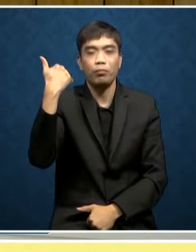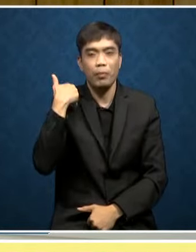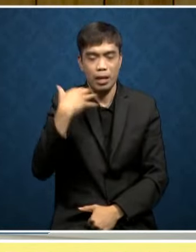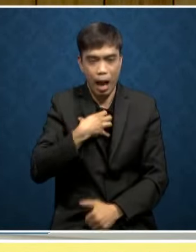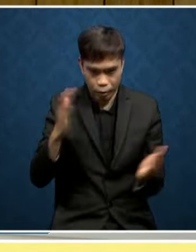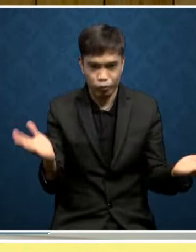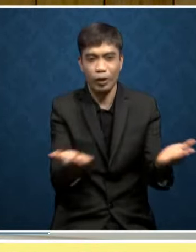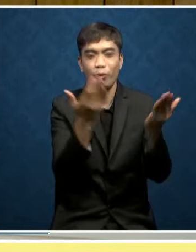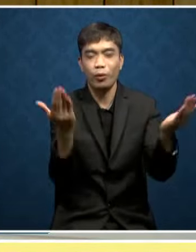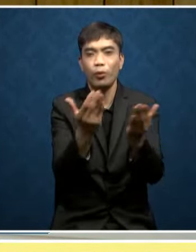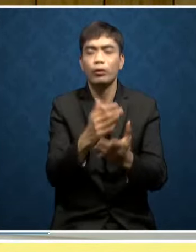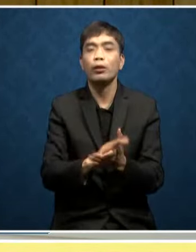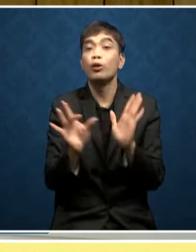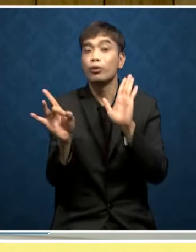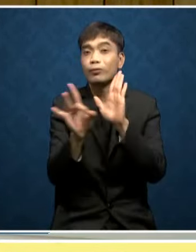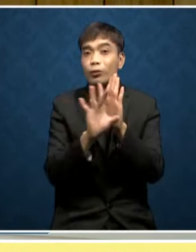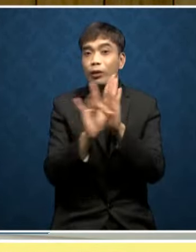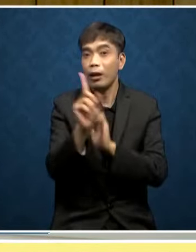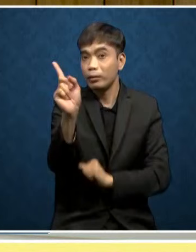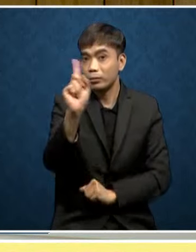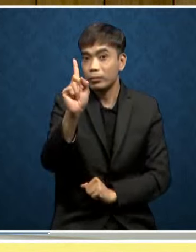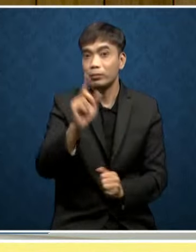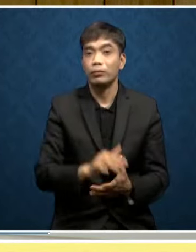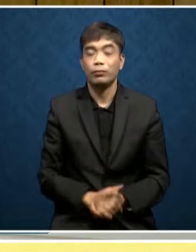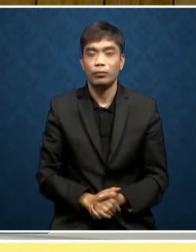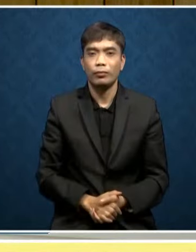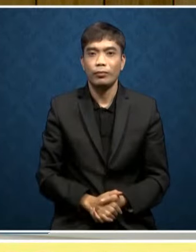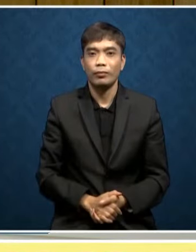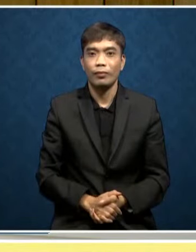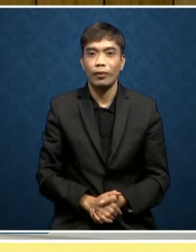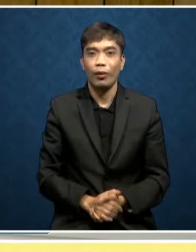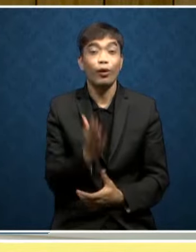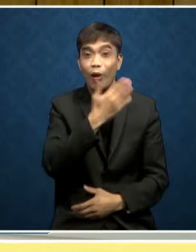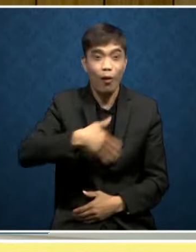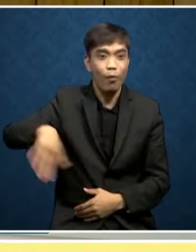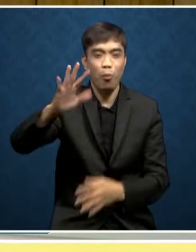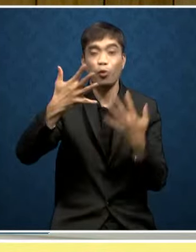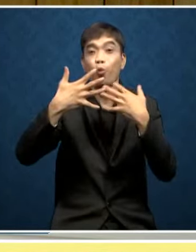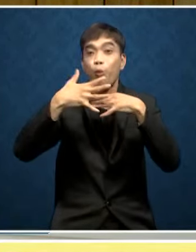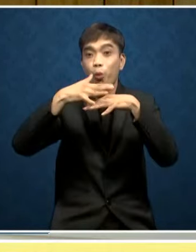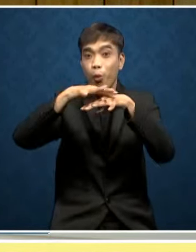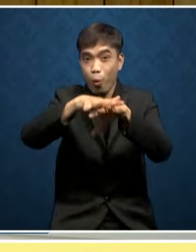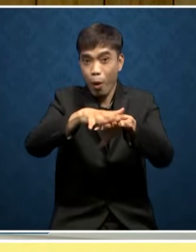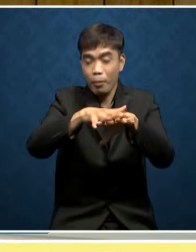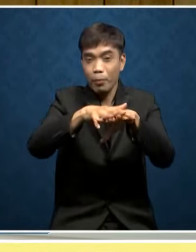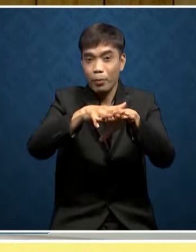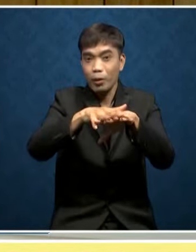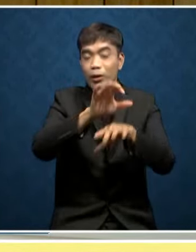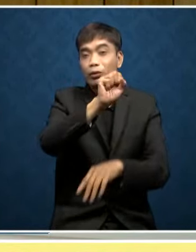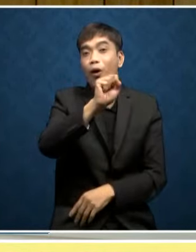ที่มีความสำคัญที่ที่ฉันอยากขอเน้นย้ำไว้ในที่นี้คือการมีส่วนร่วมอย่างมีนัยยะสำคัญของวุฒิสมาชิก